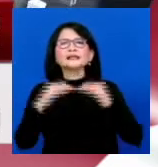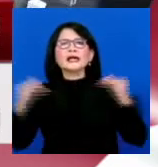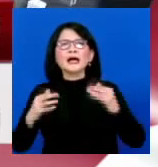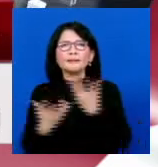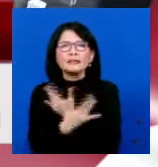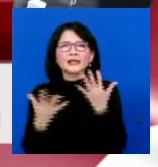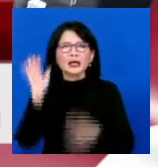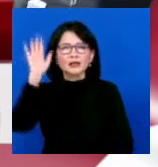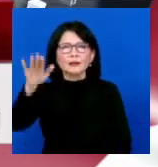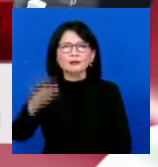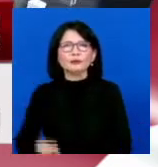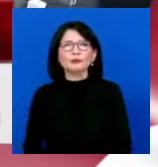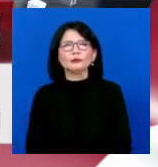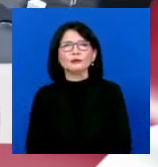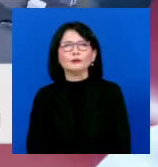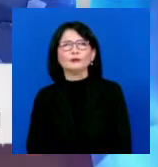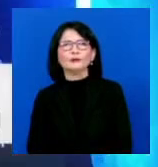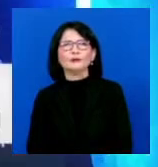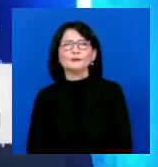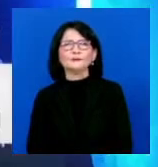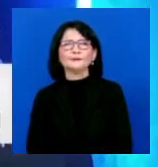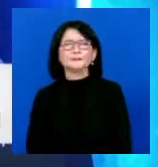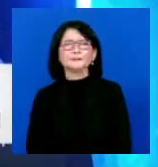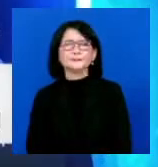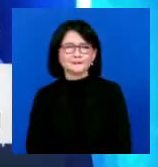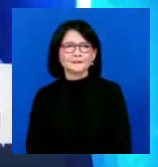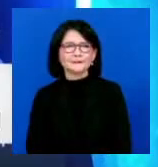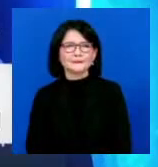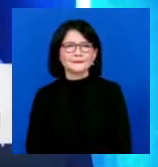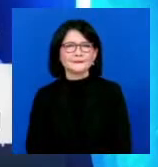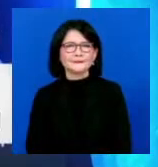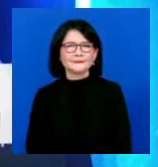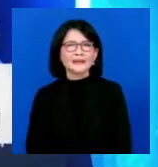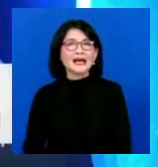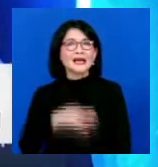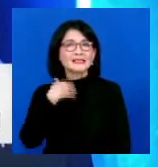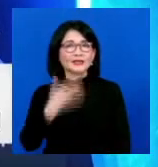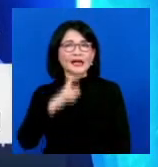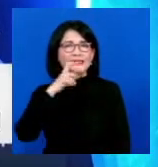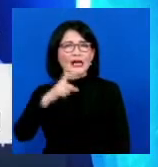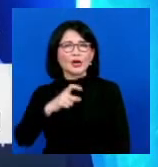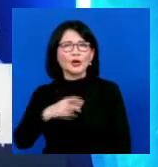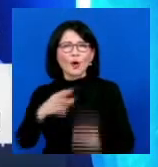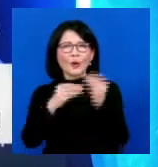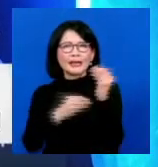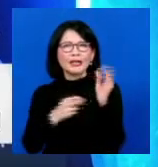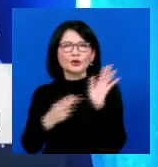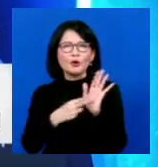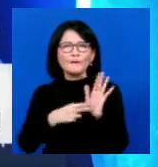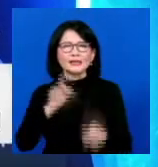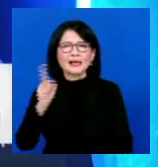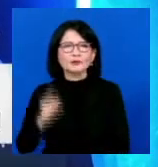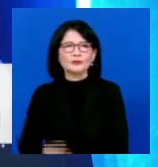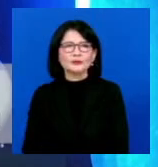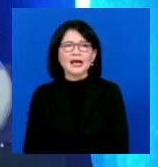depan sekian terima kasih baik selanjutnya bapak ibu hadirin sekalian kini giliran calon wakil gubernur nomor urut 1 saya akan